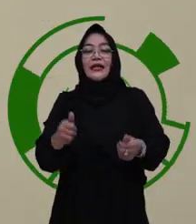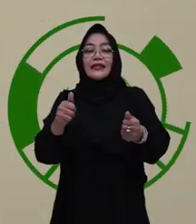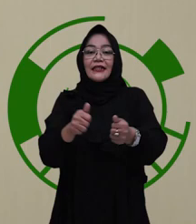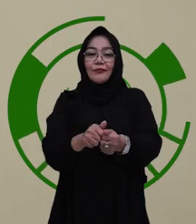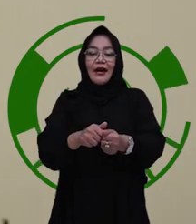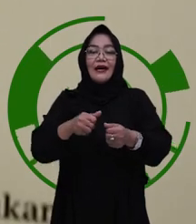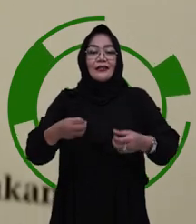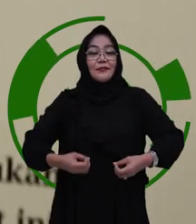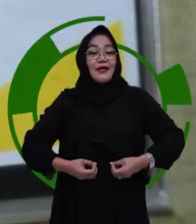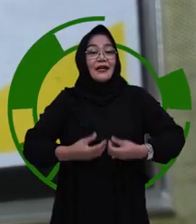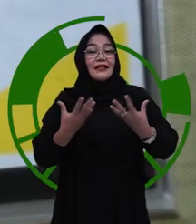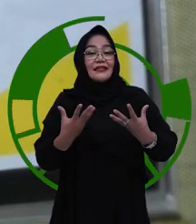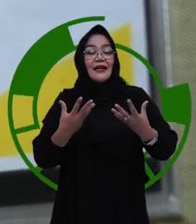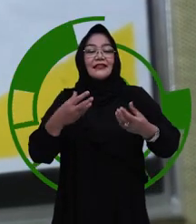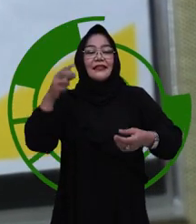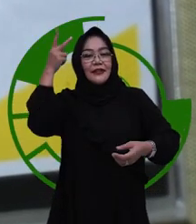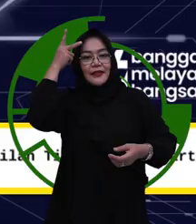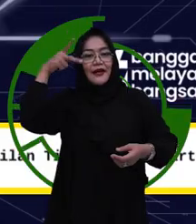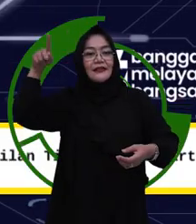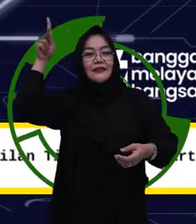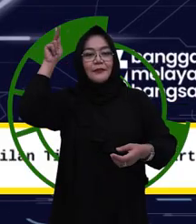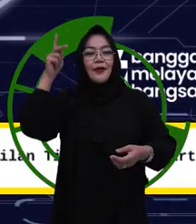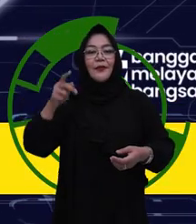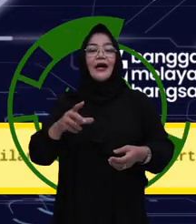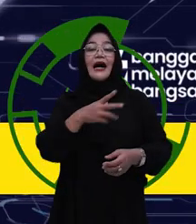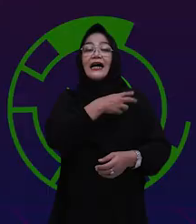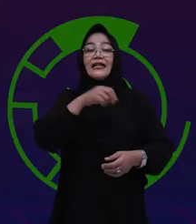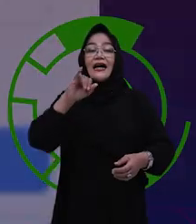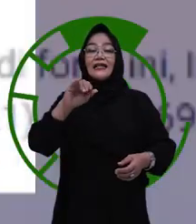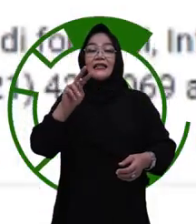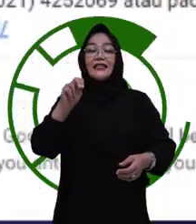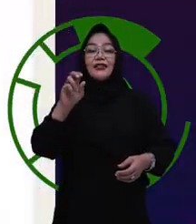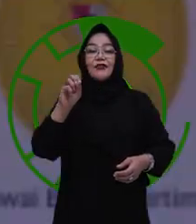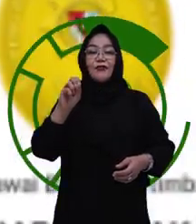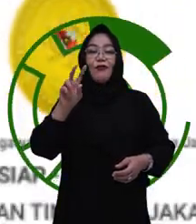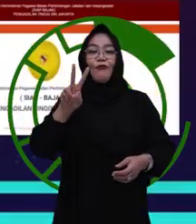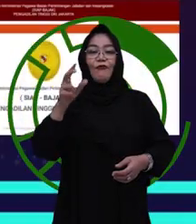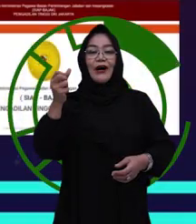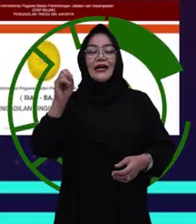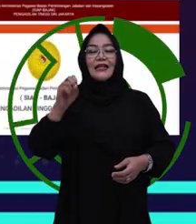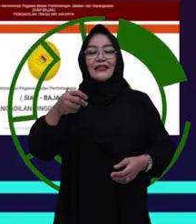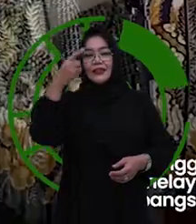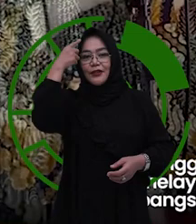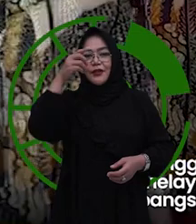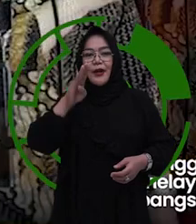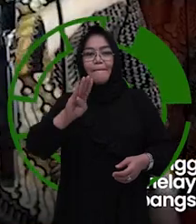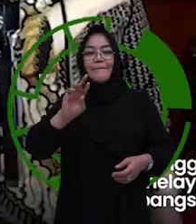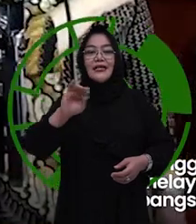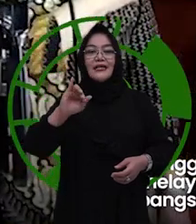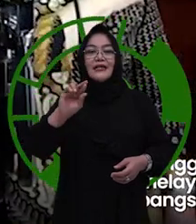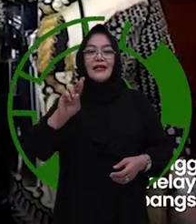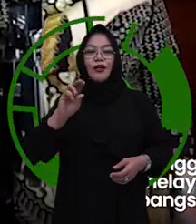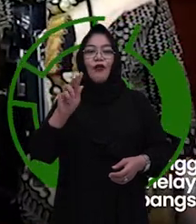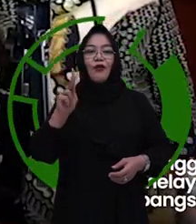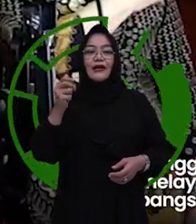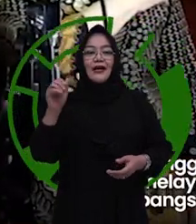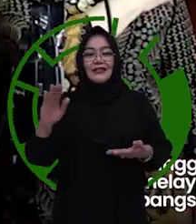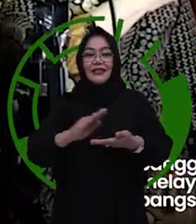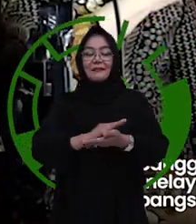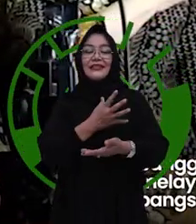dengan semangat prestasi dan inovasi, untuk birokrasi bersih